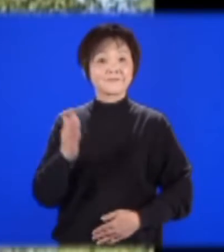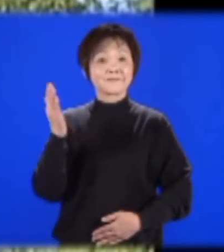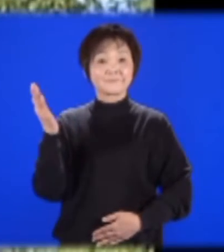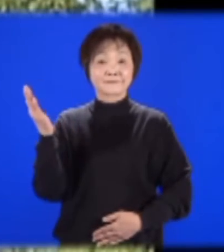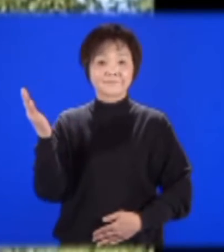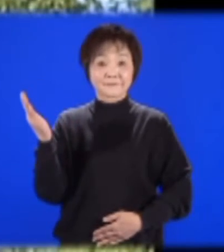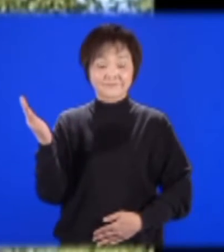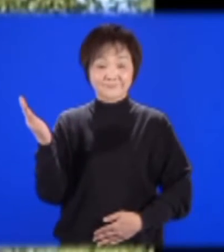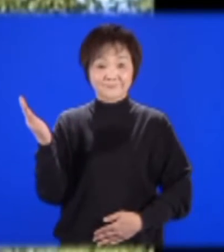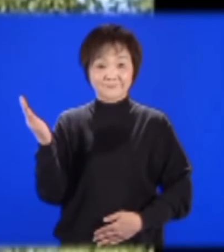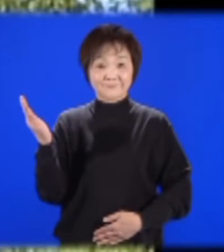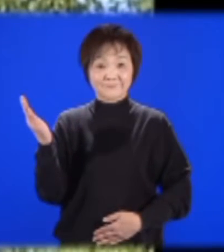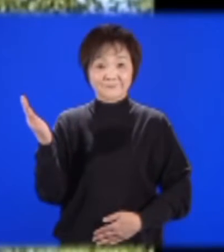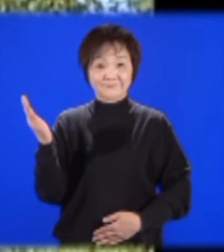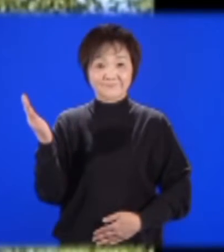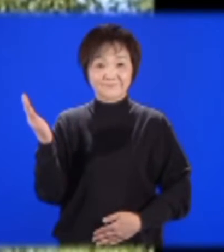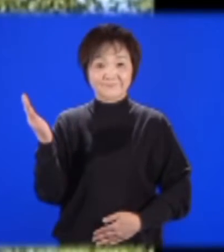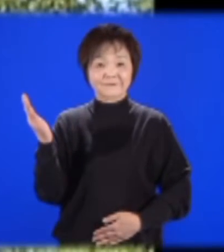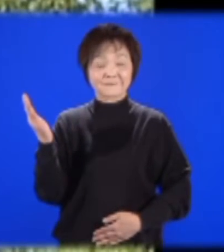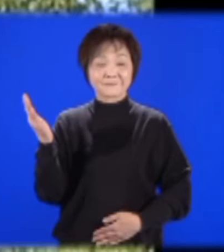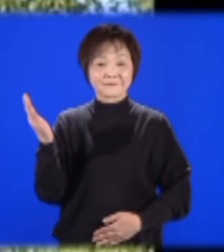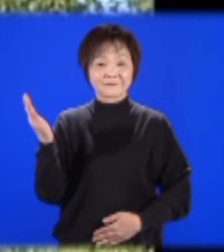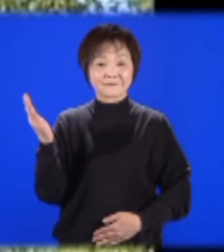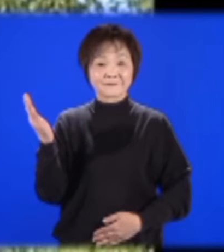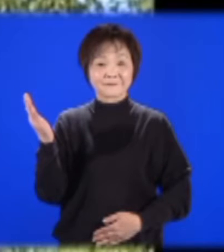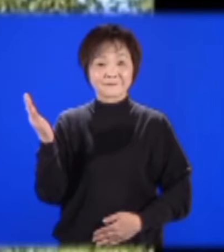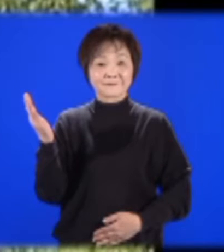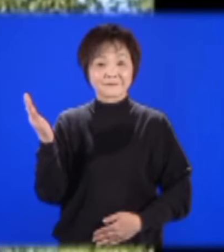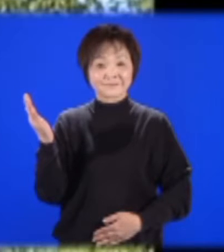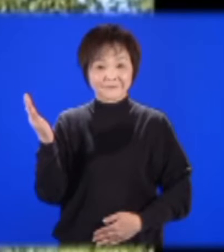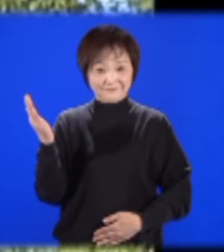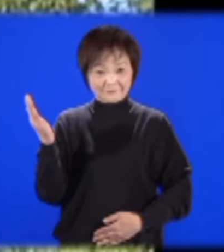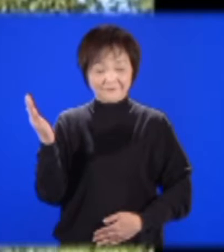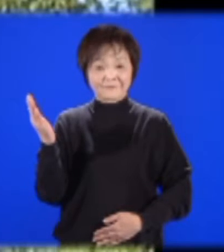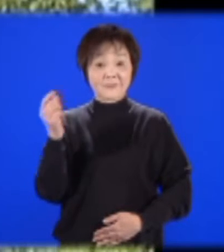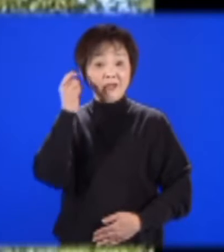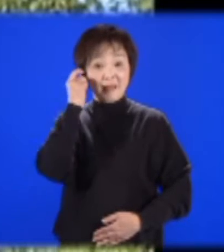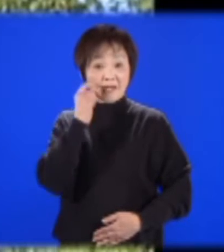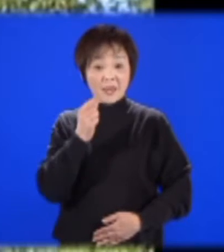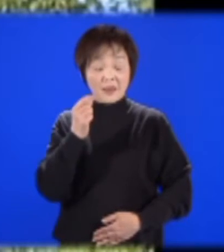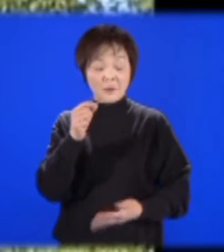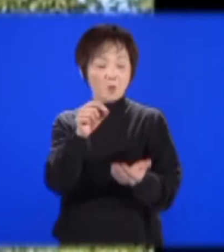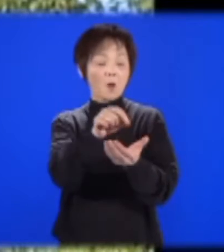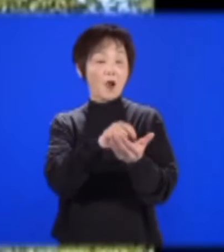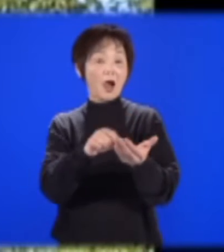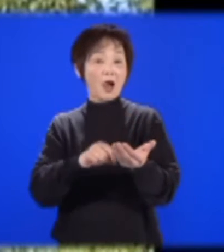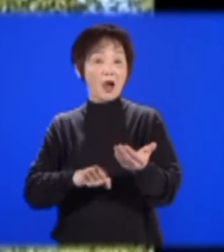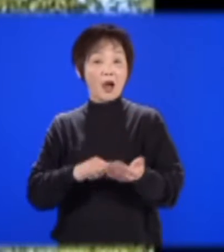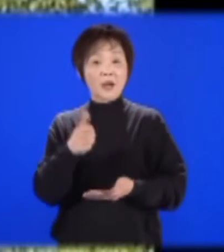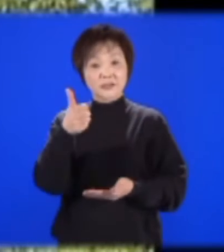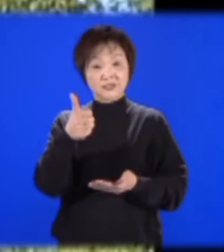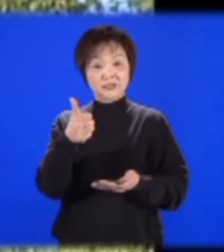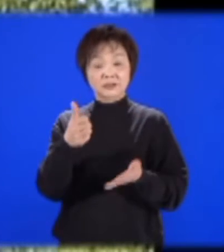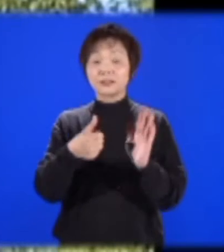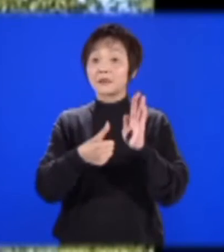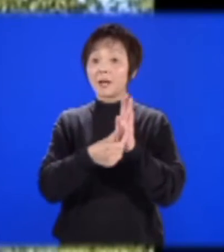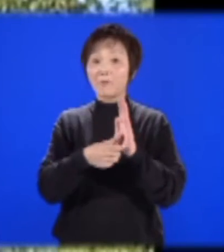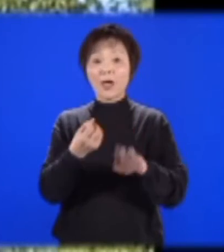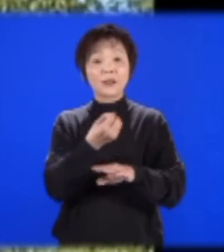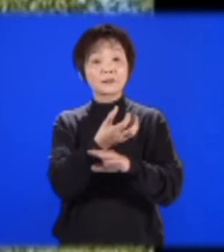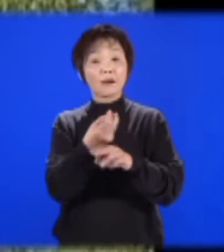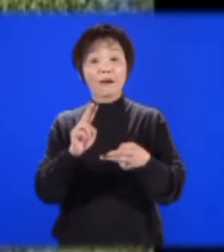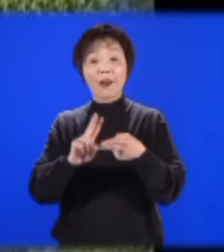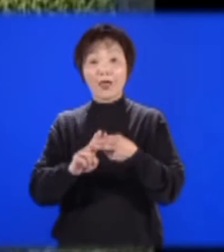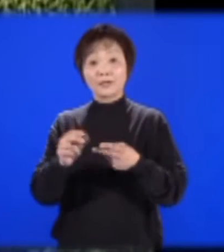ハマグリの焼かれて泣くやホトトギス、元禄時代の俳人宝井貴鶴の歌です